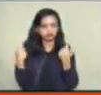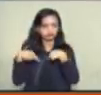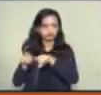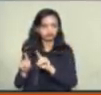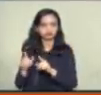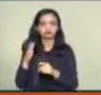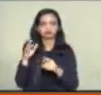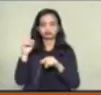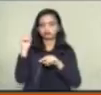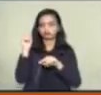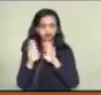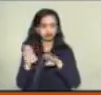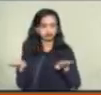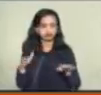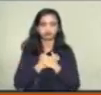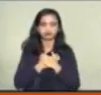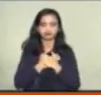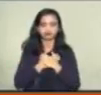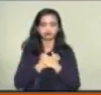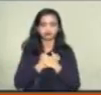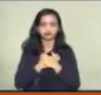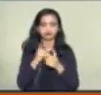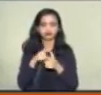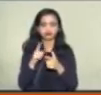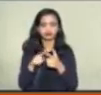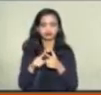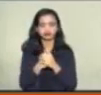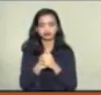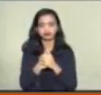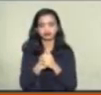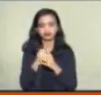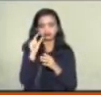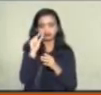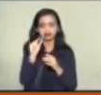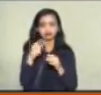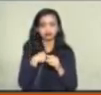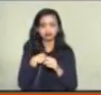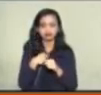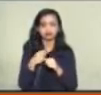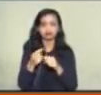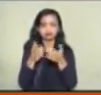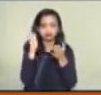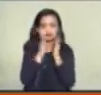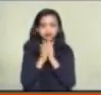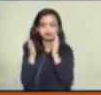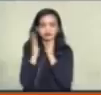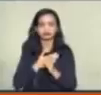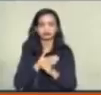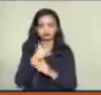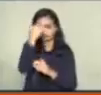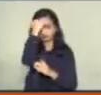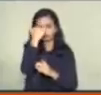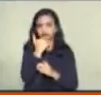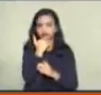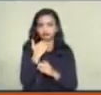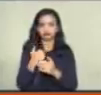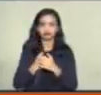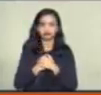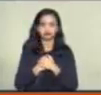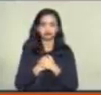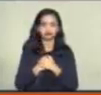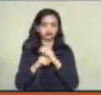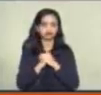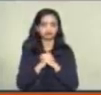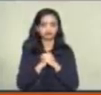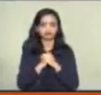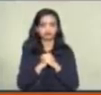yung mga anak ko. Tapos, yung concentrate ko, wala na, idol. Nakikibali-balitan na lang po ako, idol, sa mga kumari niya. Doon sa amin, yung mga